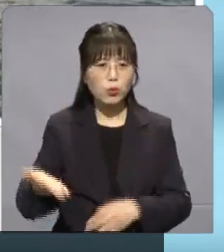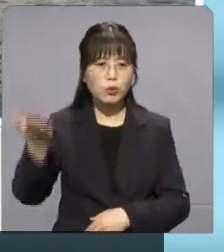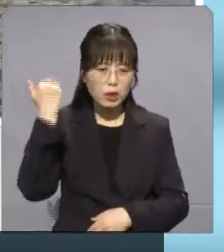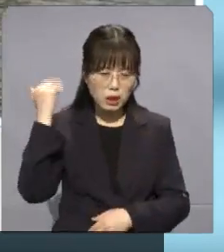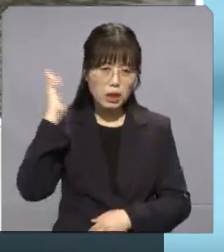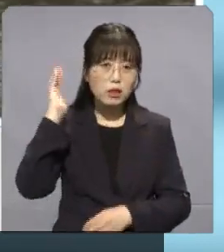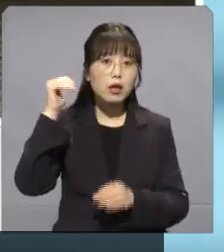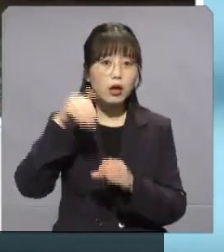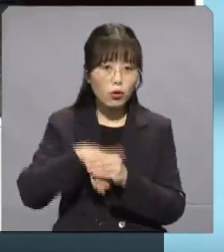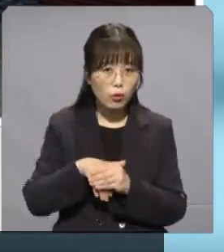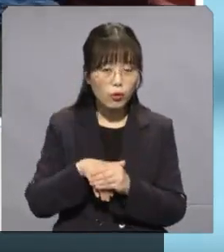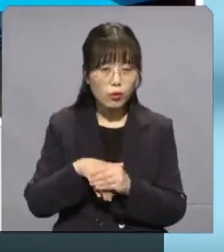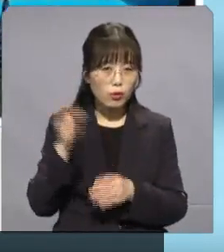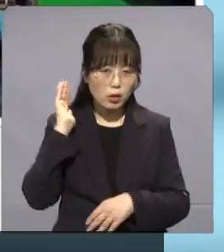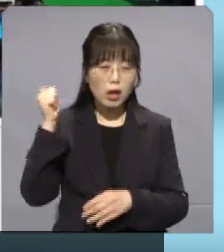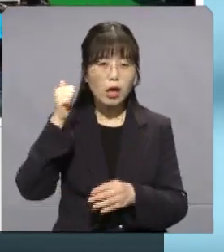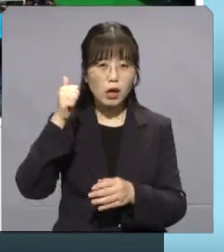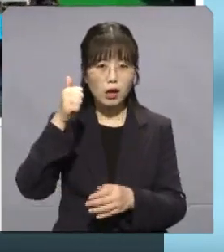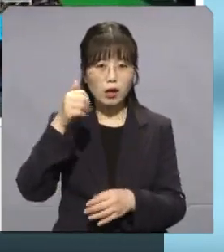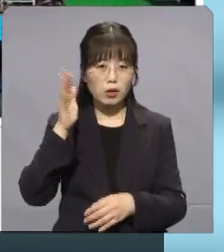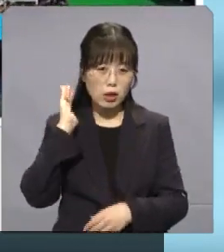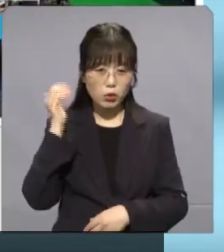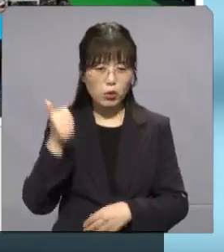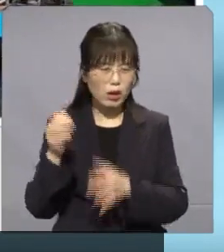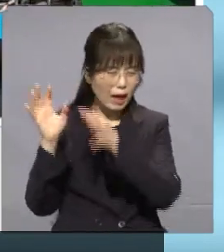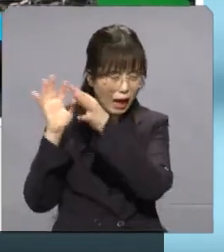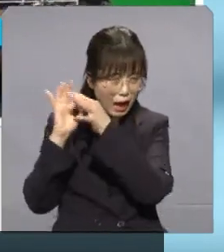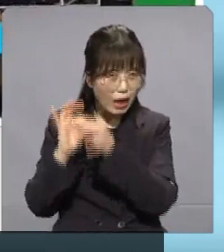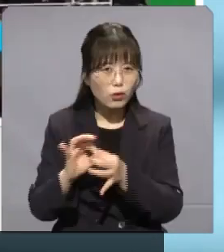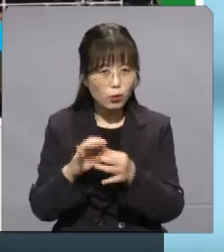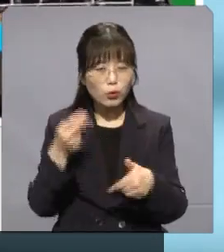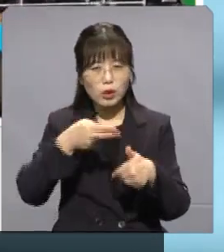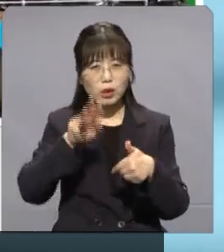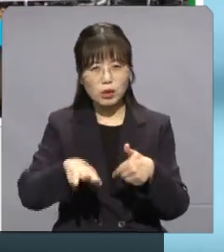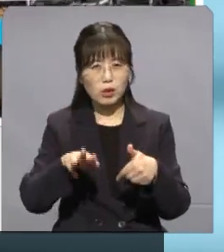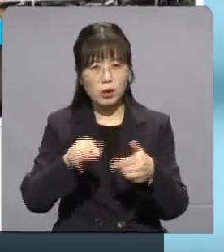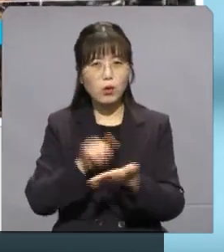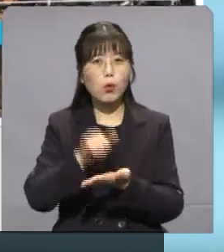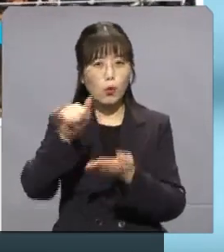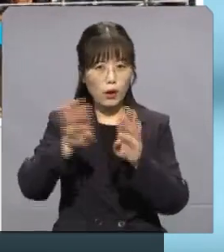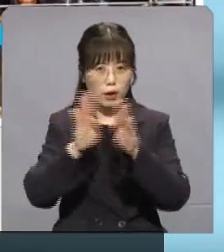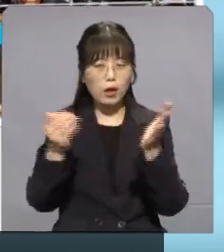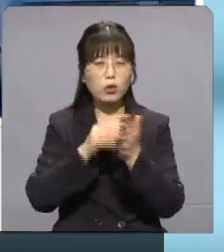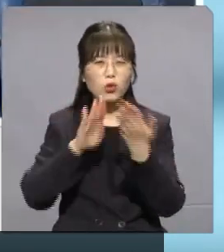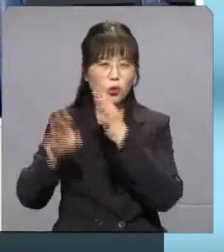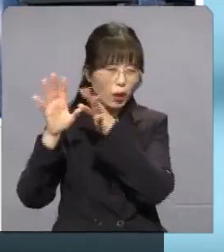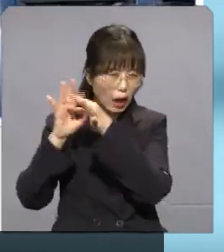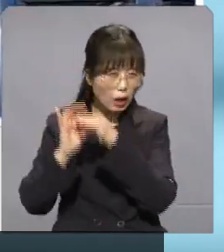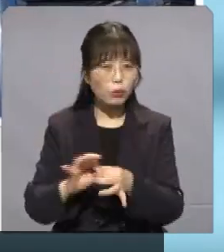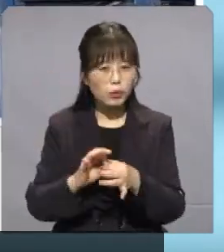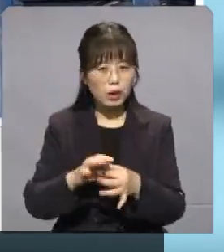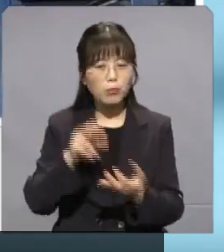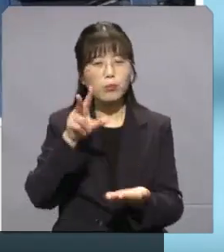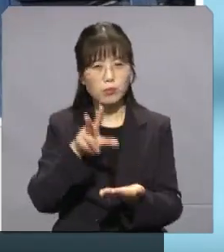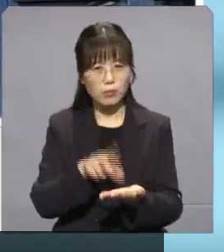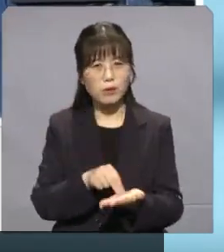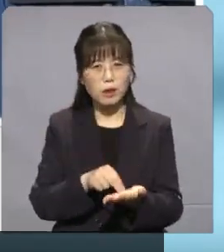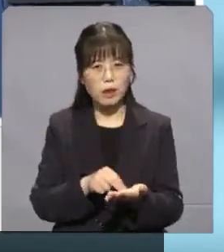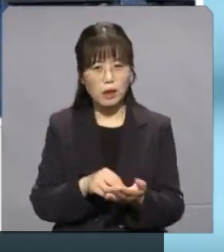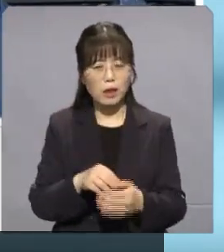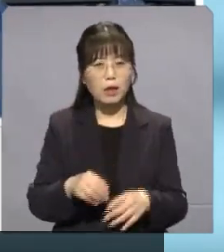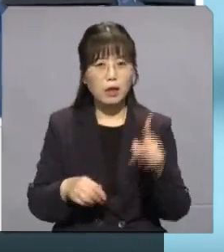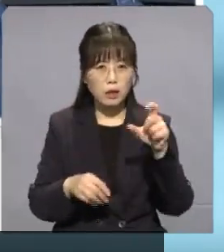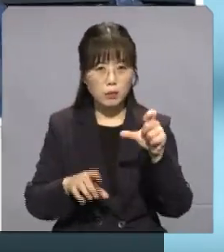지난 정권 지난게 인천공항이 계양된 이후로 계속된 그 민원 사항이었습니다 지난 15일에 이미